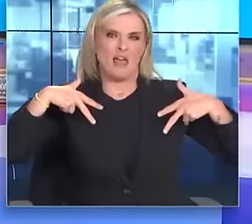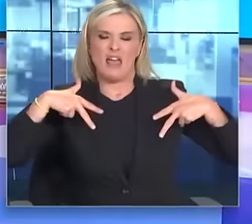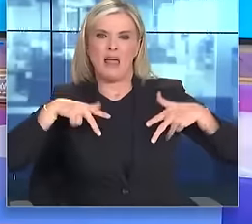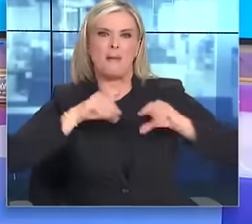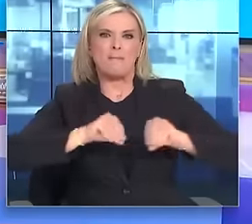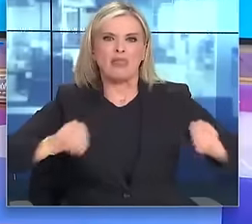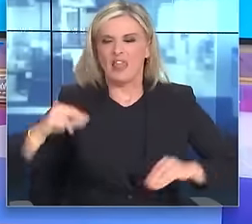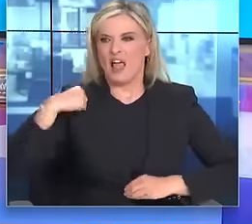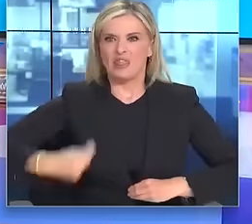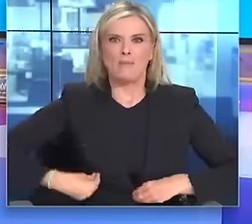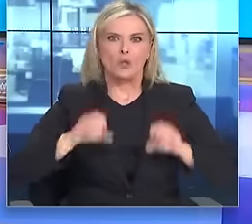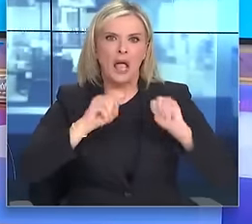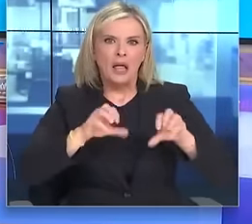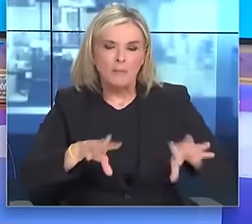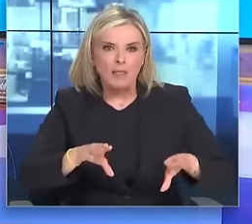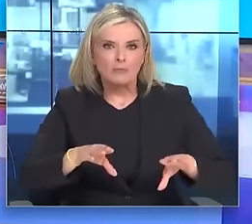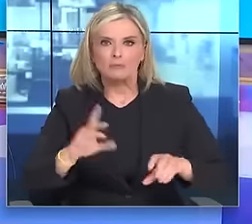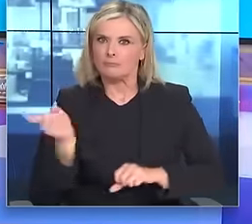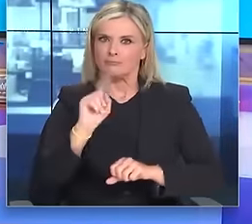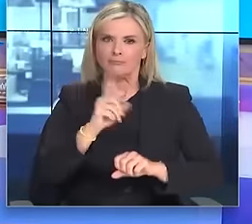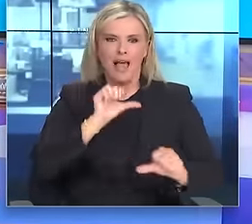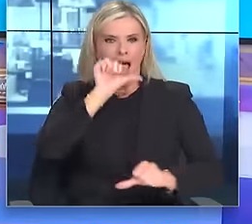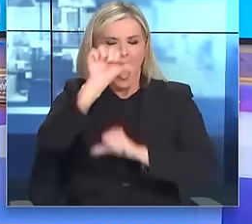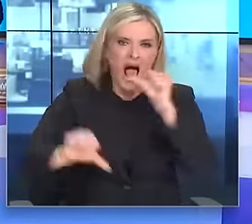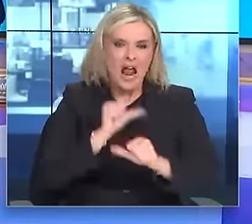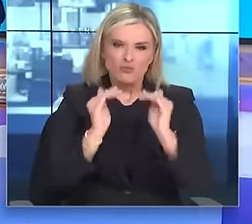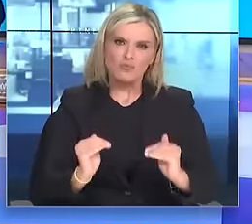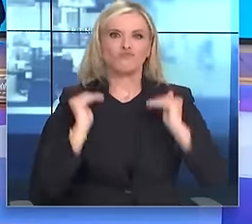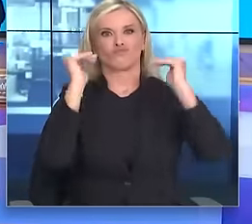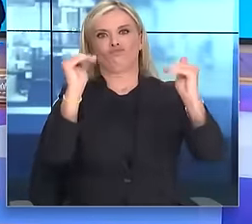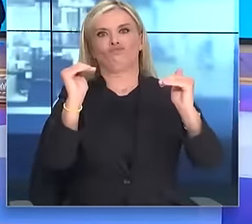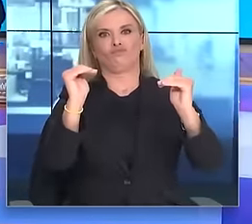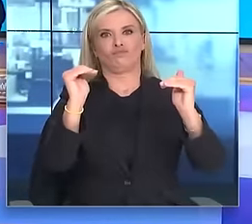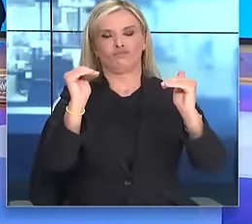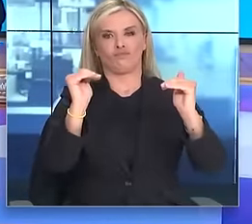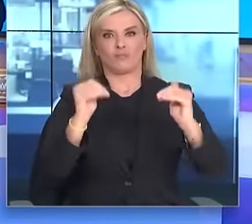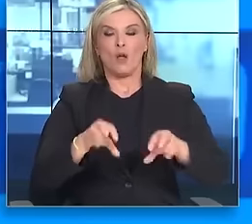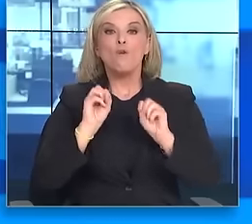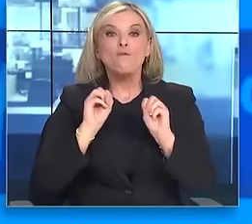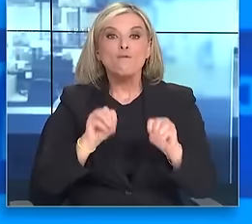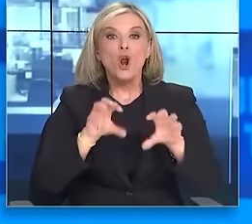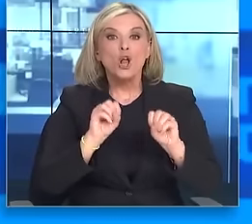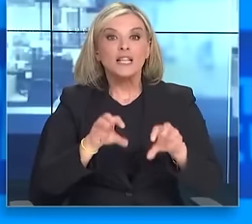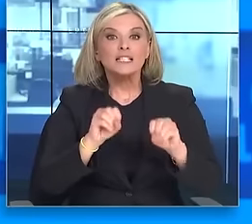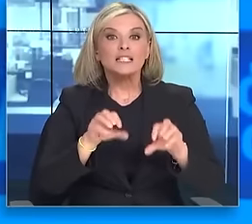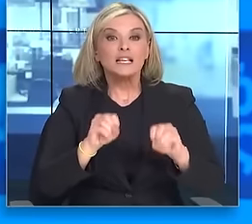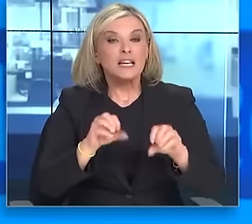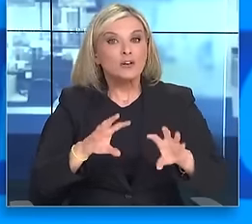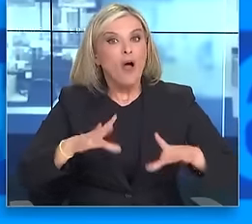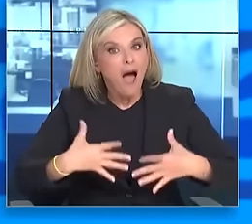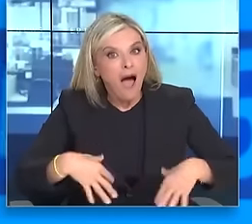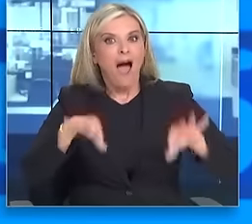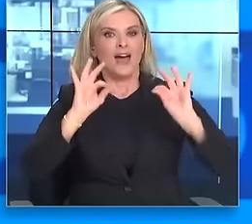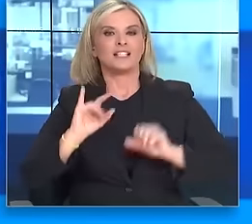αποδυναμώσουμε τη δημόσια εκπαίδευση, όταν κάνουμε το ακριβώς ανάποδο. Αυτό θα ξεκινήσει. Τα φροντιστήρια, τα πρώτα φροντιστήρια είναι ήδη στον αέρα, τα πρώτα